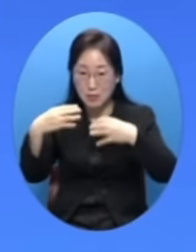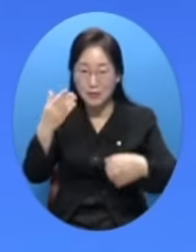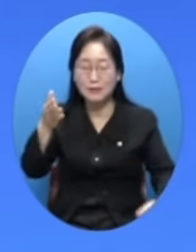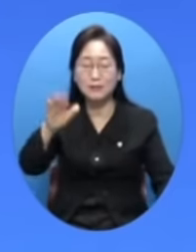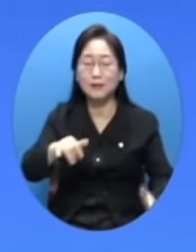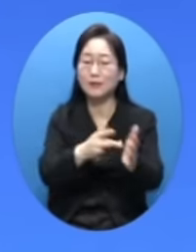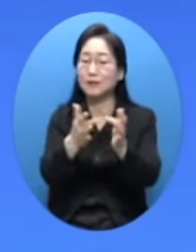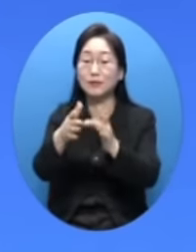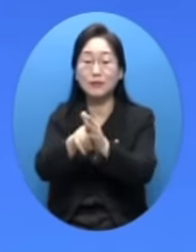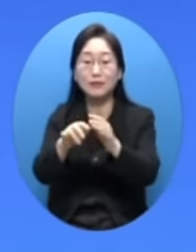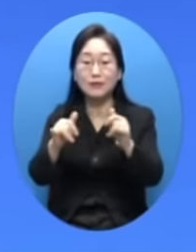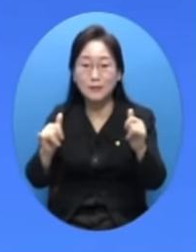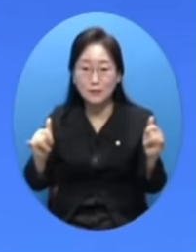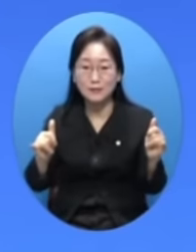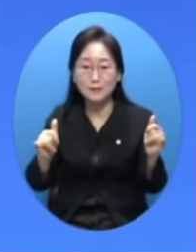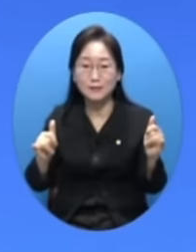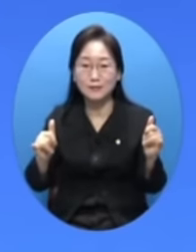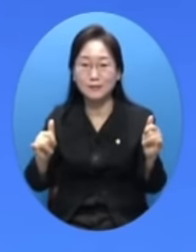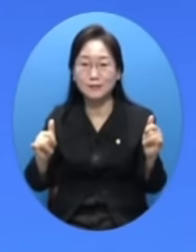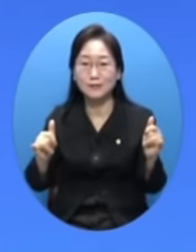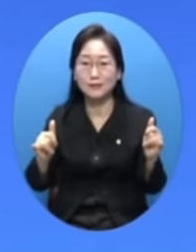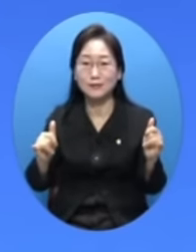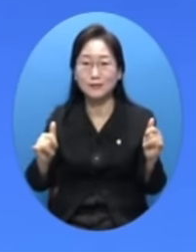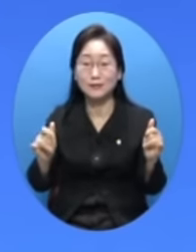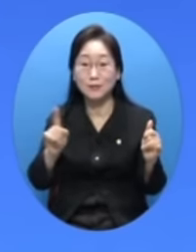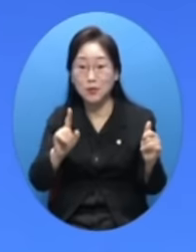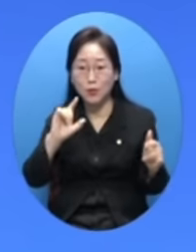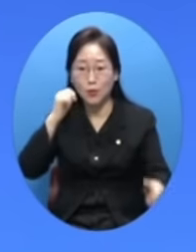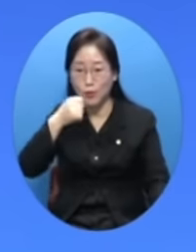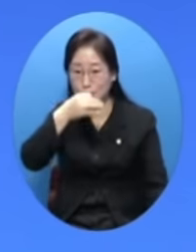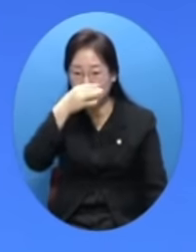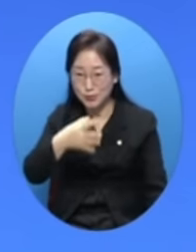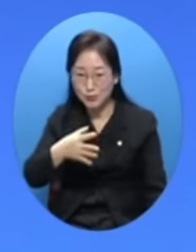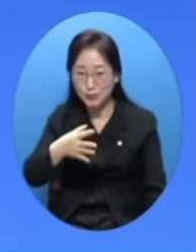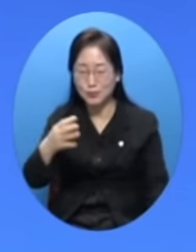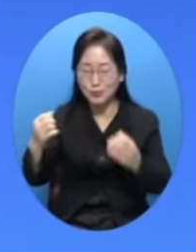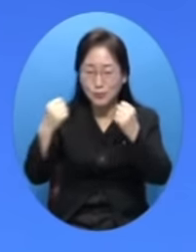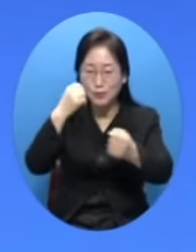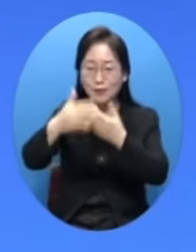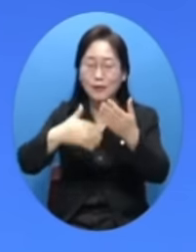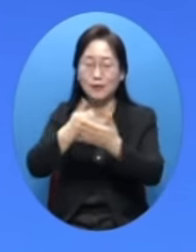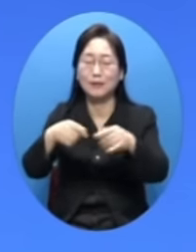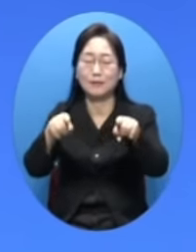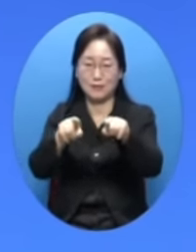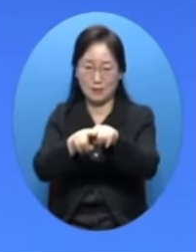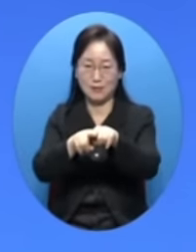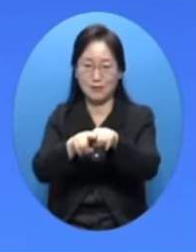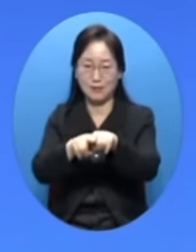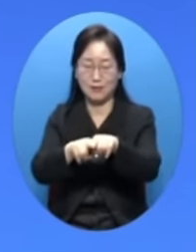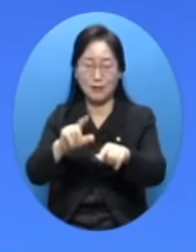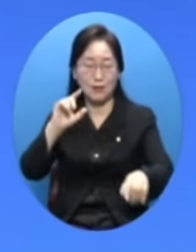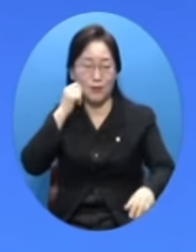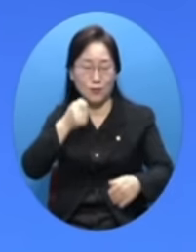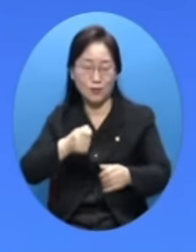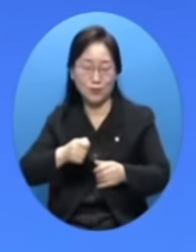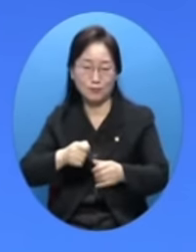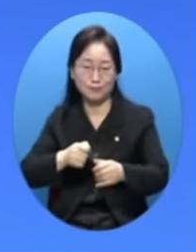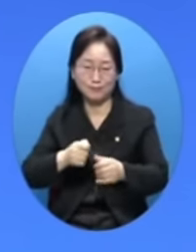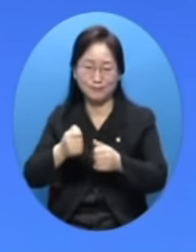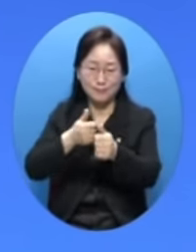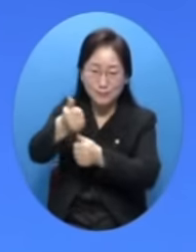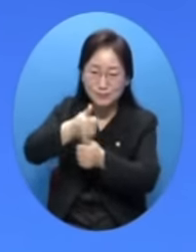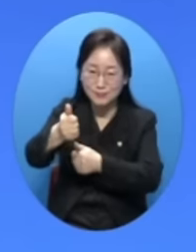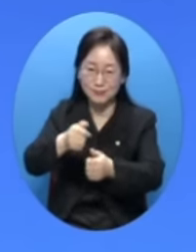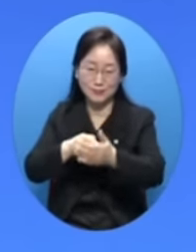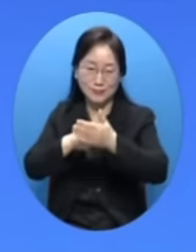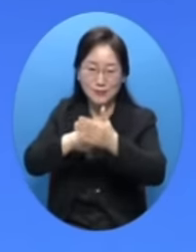믿는 사람들은 어렵고 힘들 때 하나님 함께 하셔서 어려움을 이기고 더 잘될